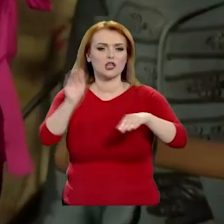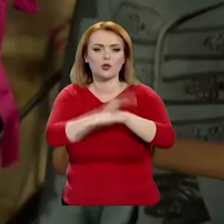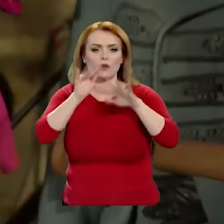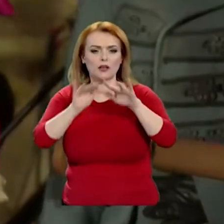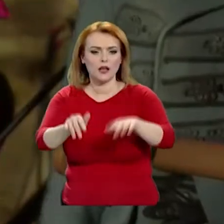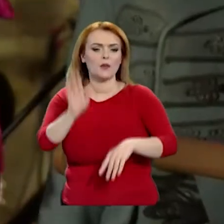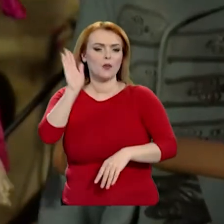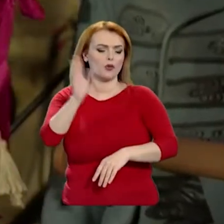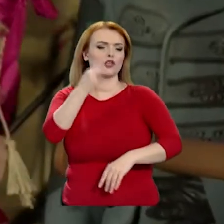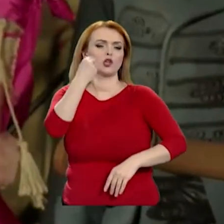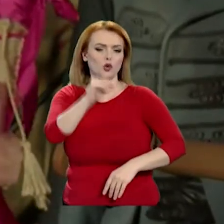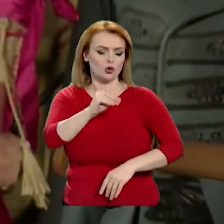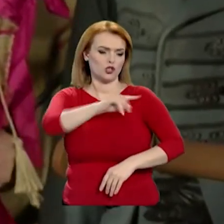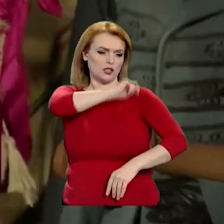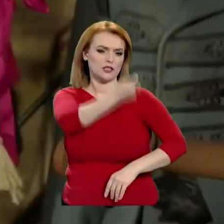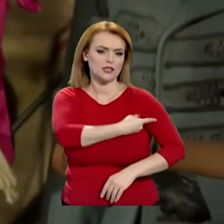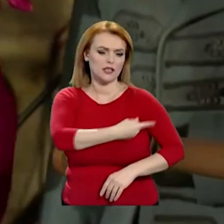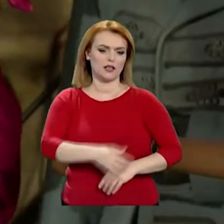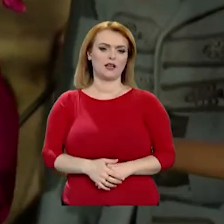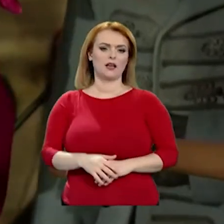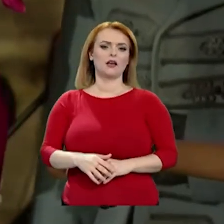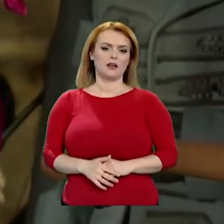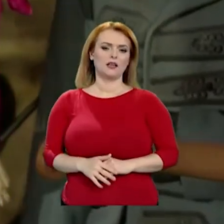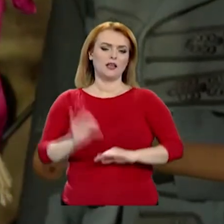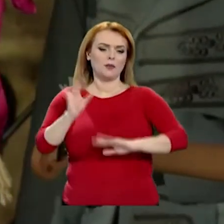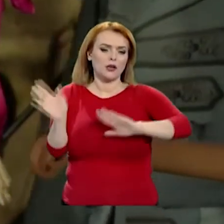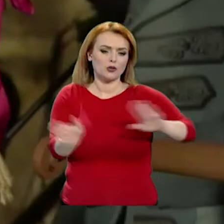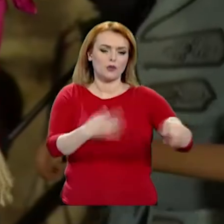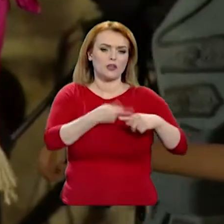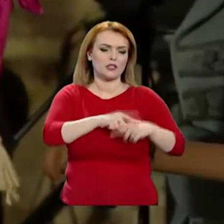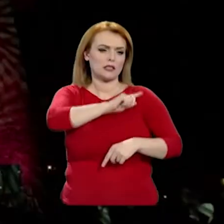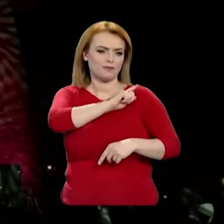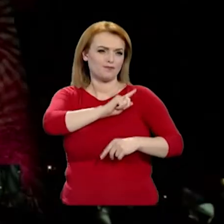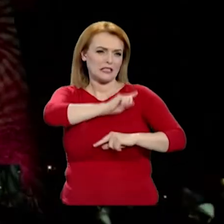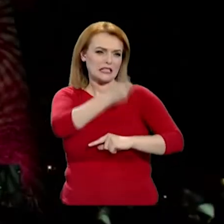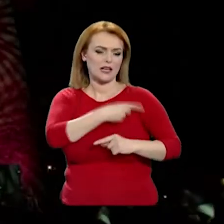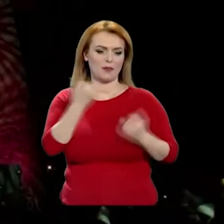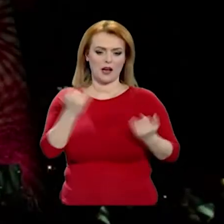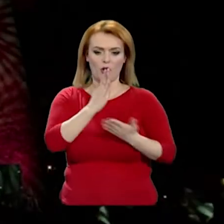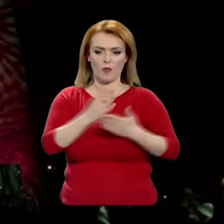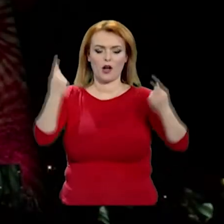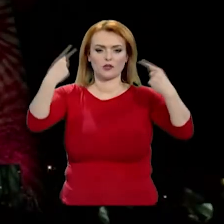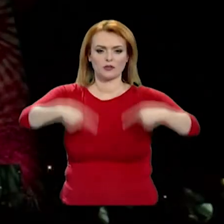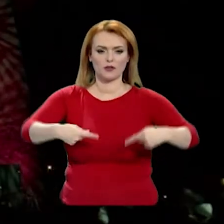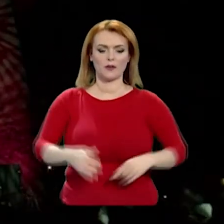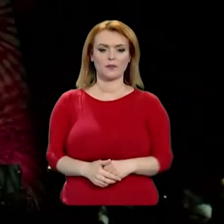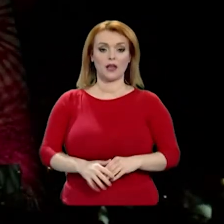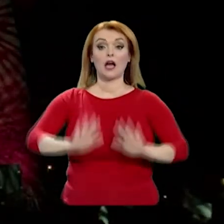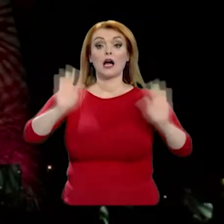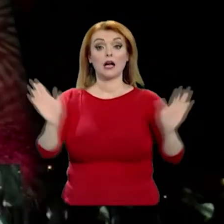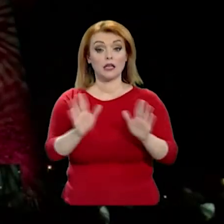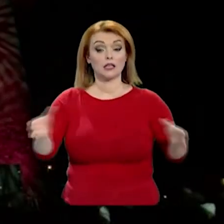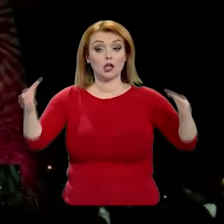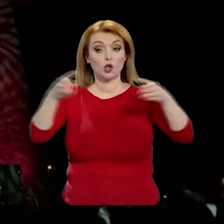puternici mai buni din această iarnă și din crizele cu care ne confruntăm cântă lupii la soroca